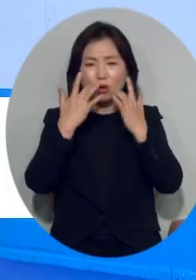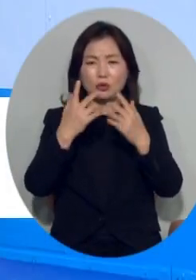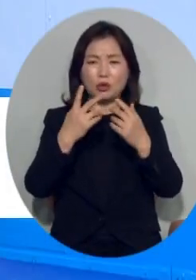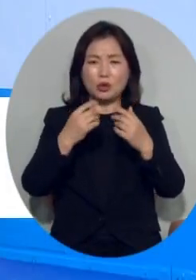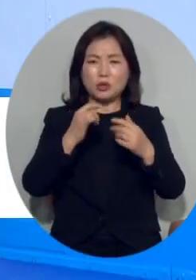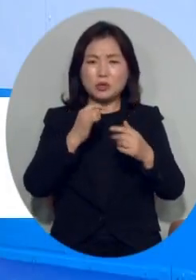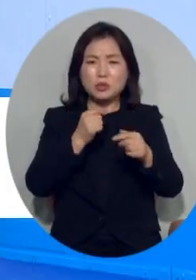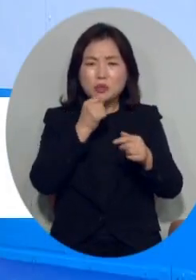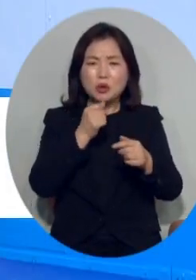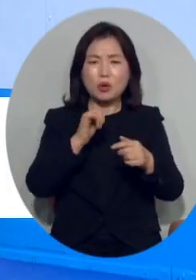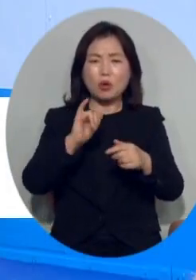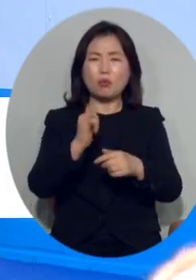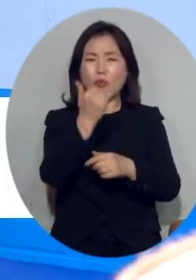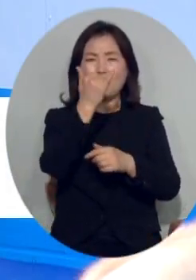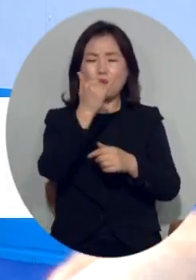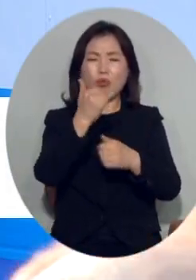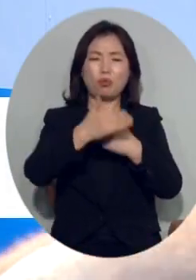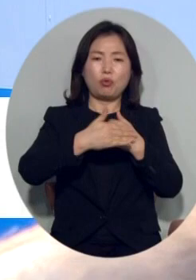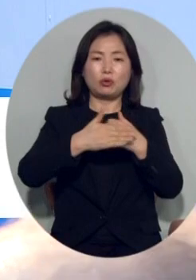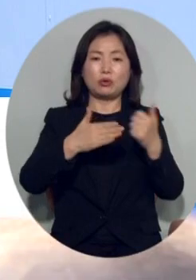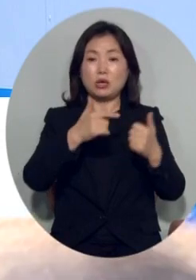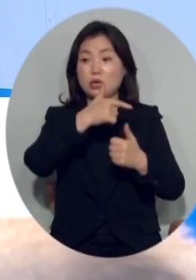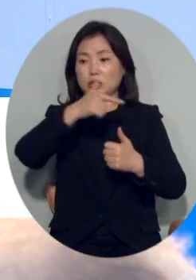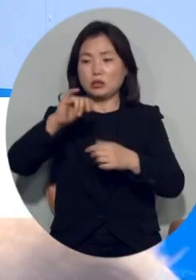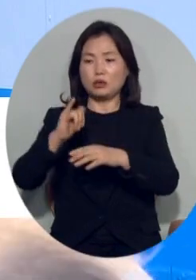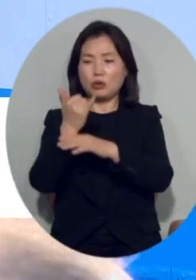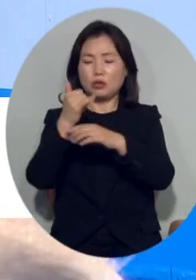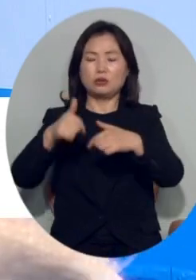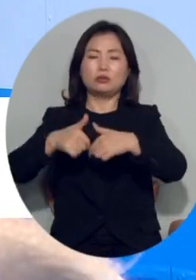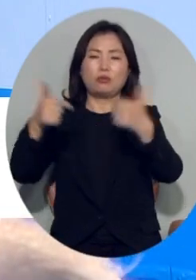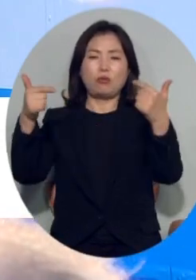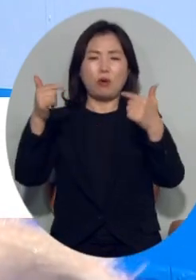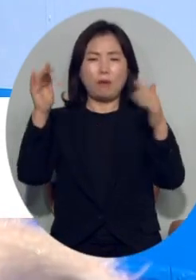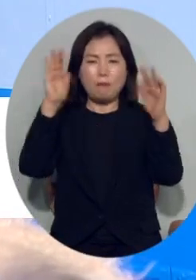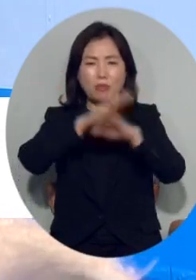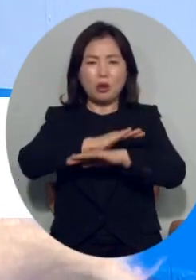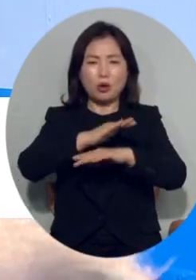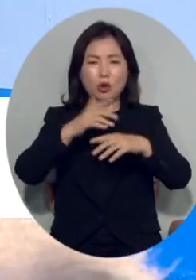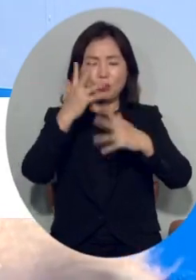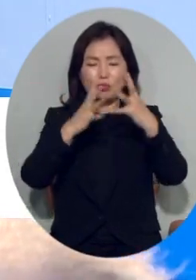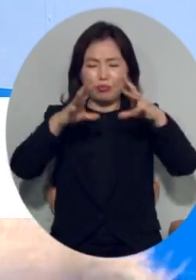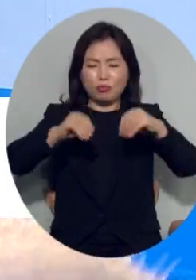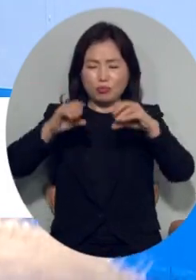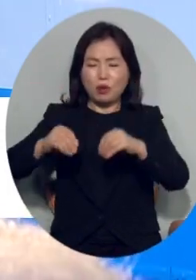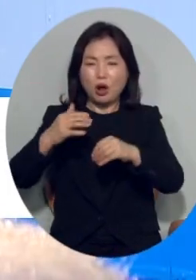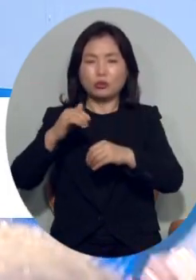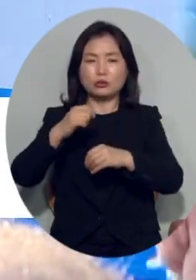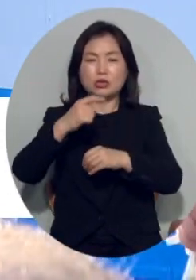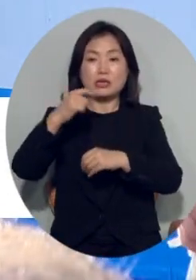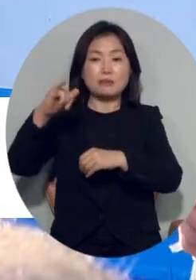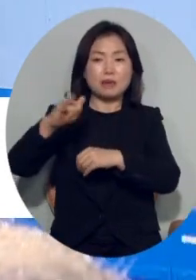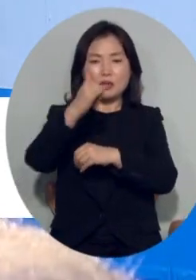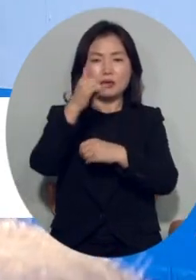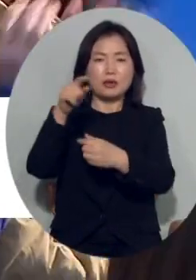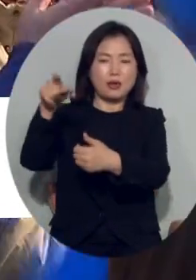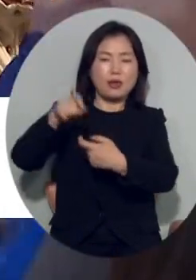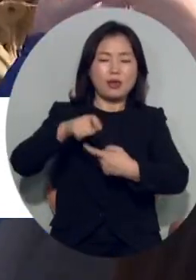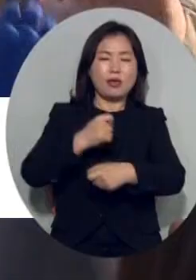소형 헬기에 의존하고 있다며 대형 헬기를 늘리고 밤에도 불을 끌 수 있는 소방 비행기를 도입하겠다고